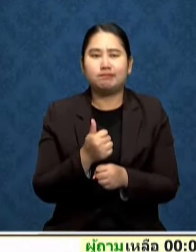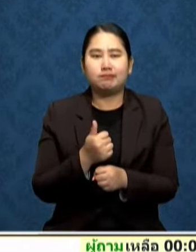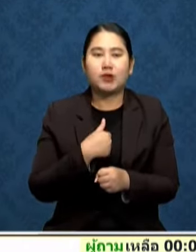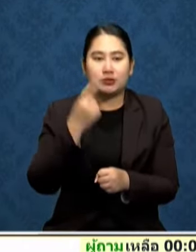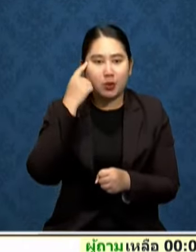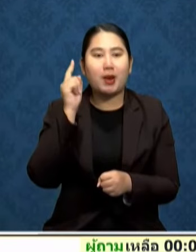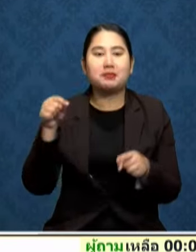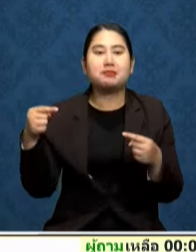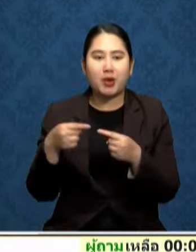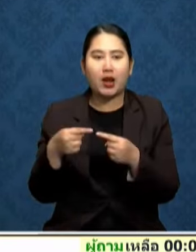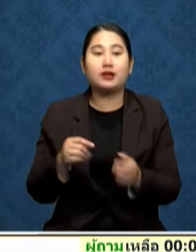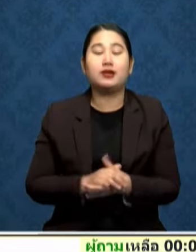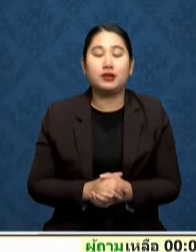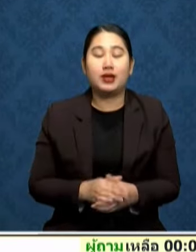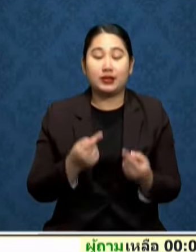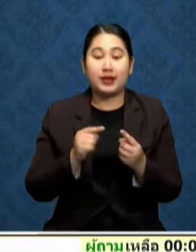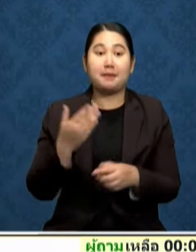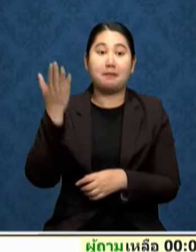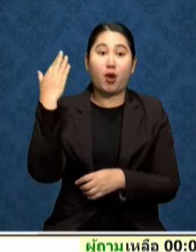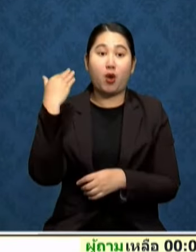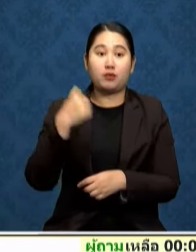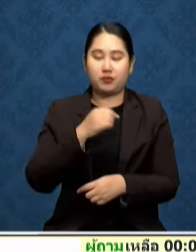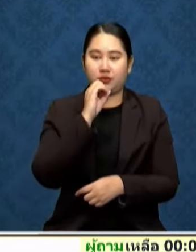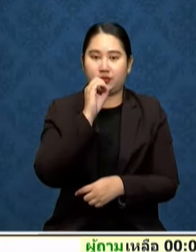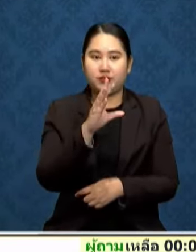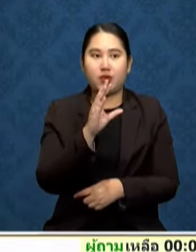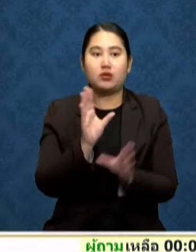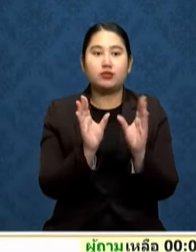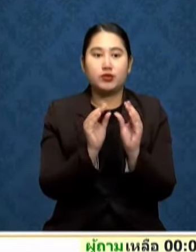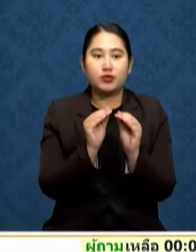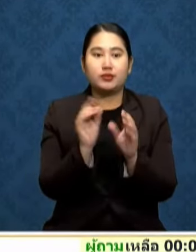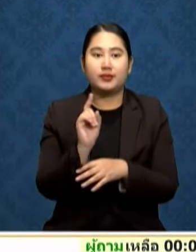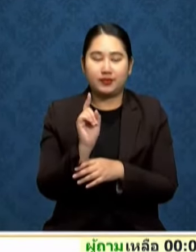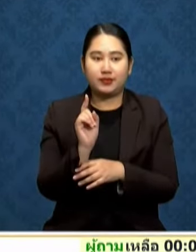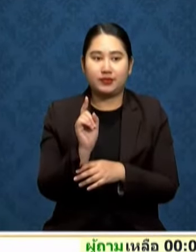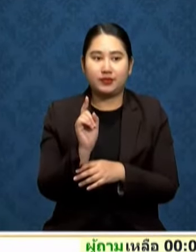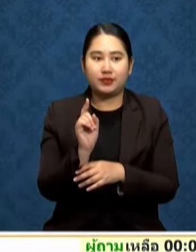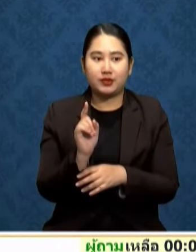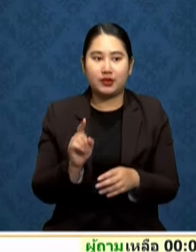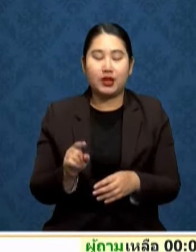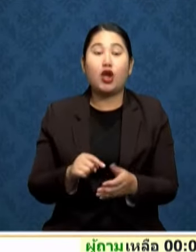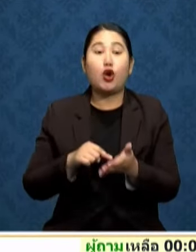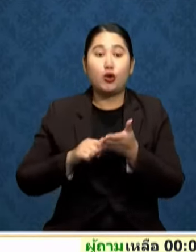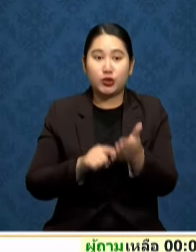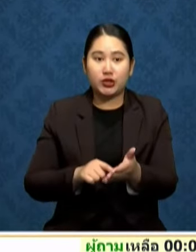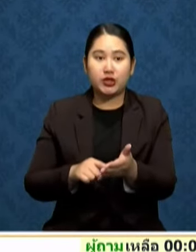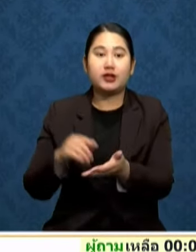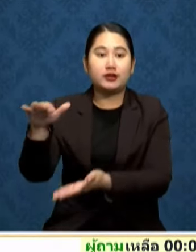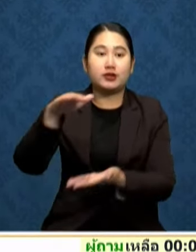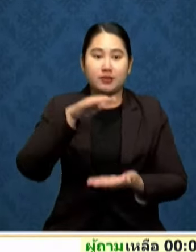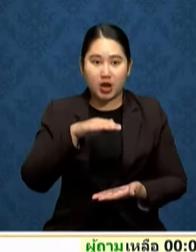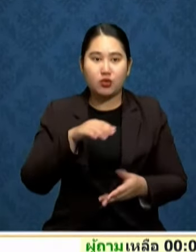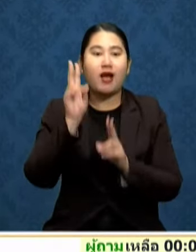ในสิ่งที่เราคิดตรงกันแต่ก่อนหน้านั้นผมนำเรียนผ่านท่านประธานไปยังที่ประชุมครับว่านอกจากการขออนุญาตนำเข้าแล้วเนี่ยมันก็มีข่